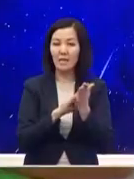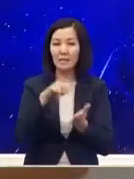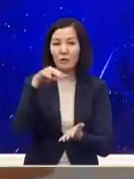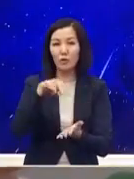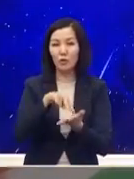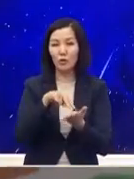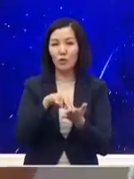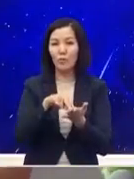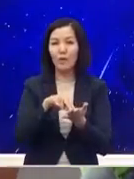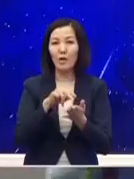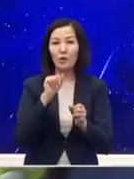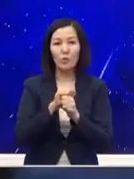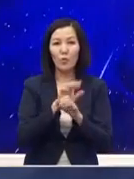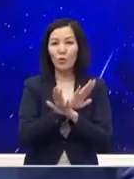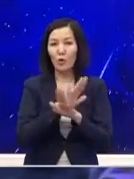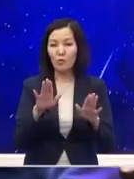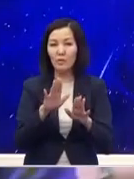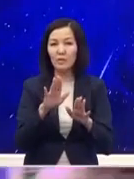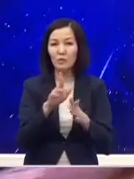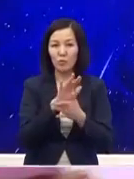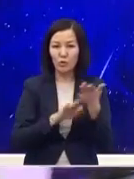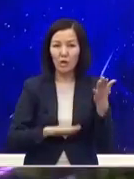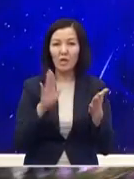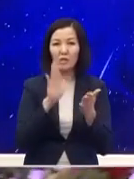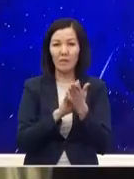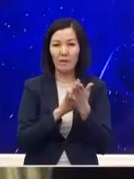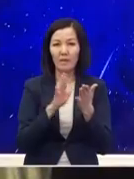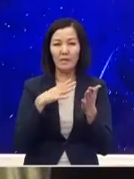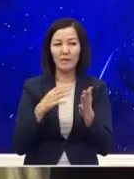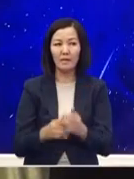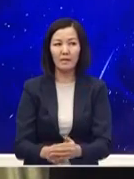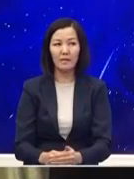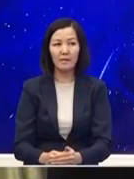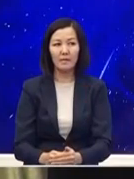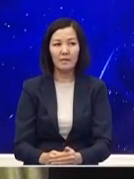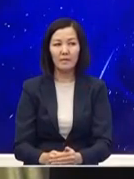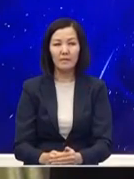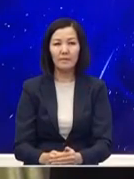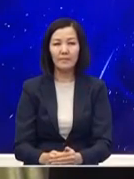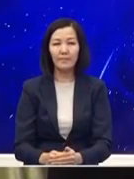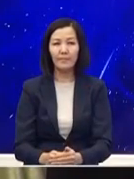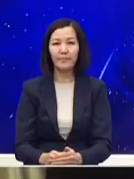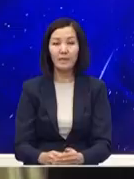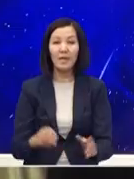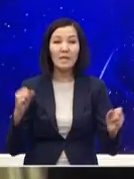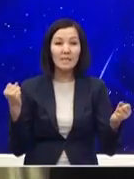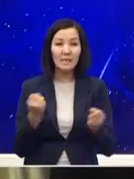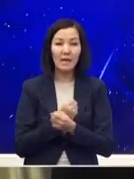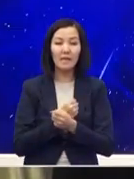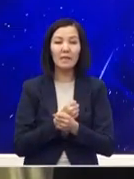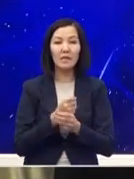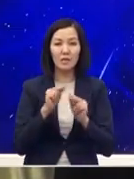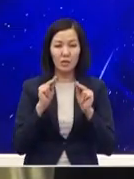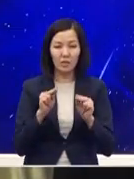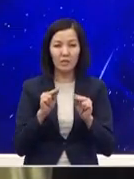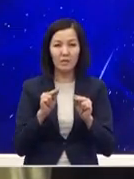тұрып, тоқтаусыз шапалақ ұрып жатты. Шөлдік қолдық, ашығып қолдық. Мұндай